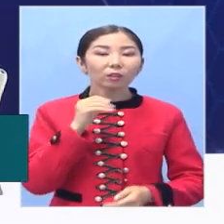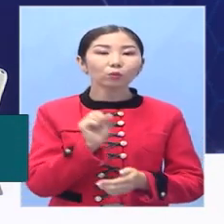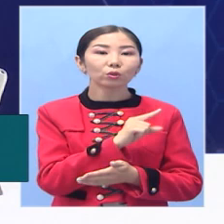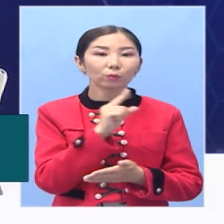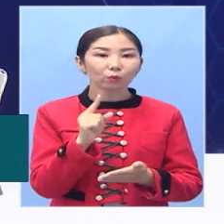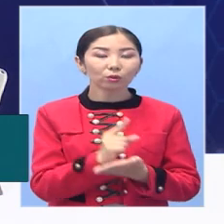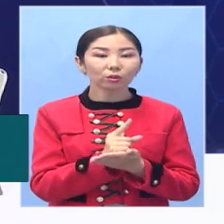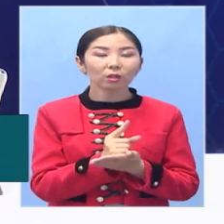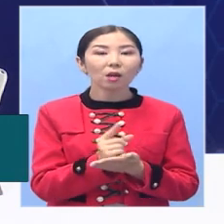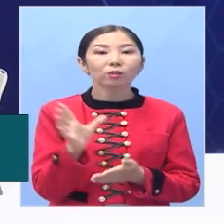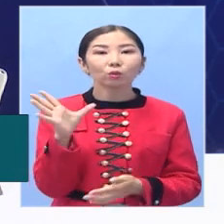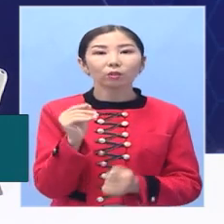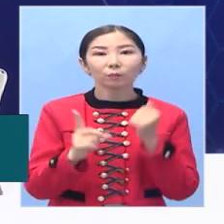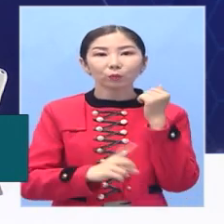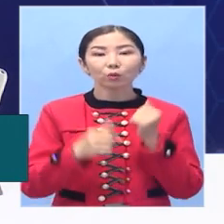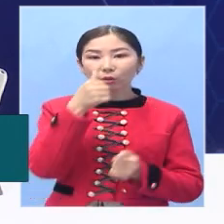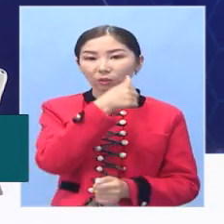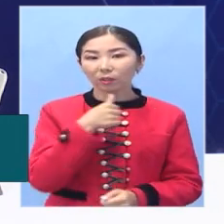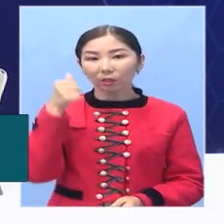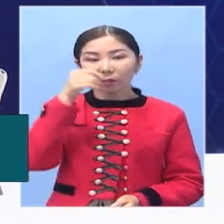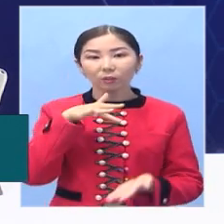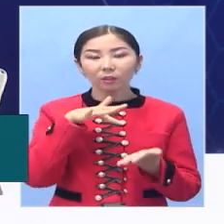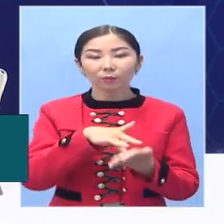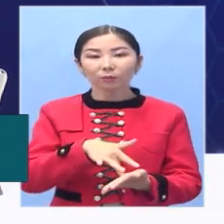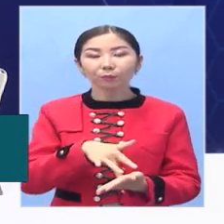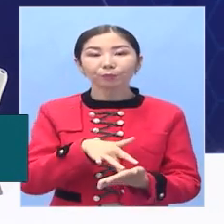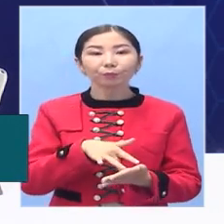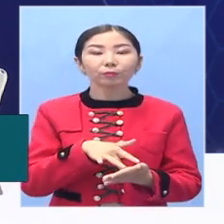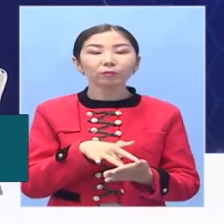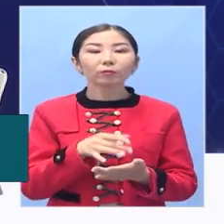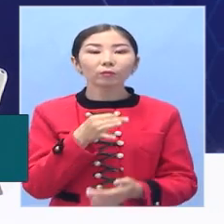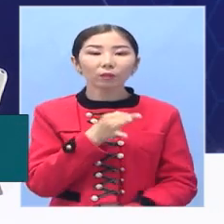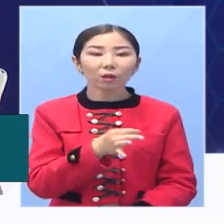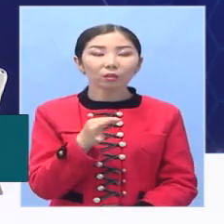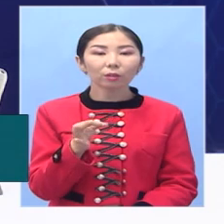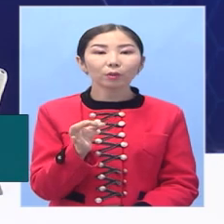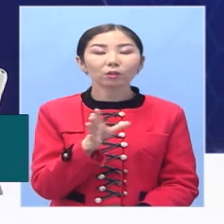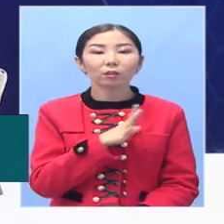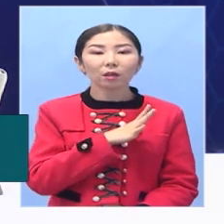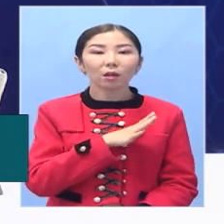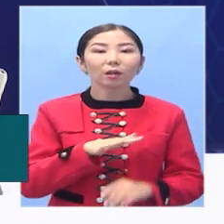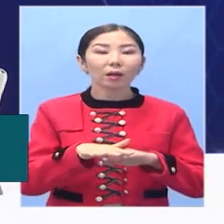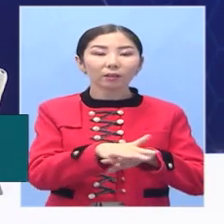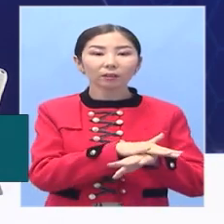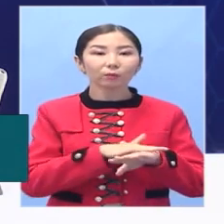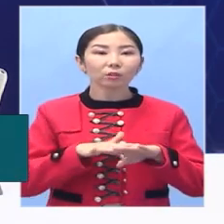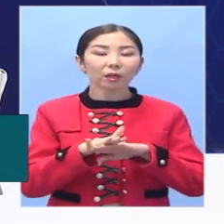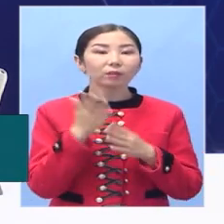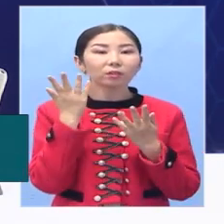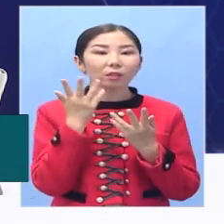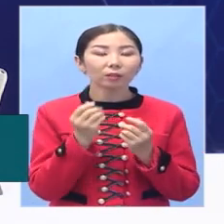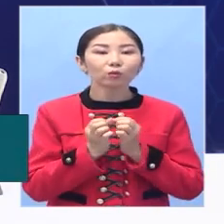білесіз, соңғы жылдары қаланың сыртындағы кенттерде, жаңағы ықшам аудандарда халықтың саны